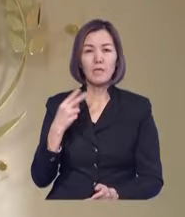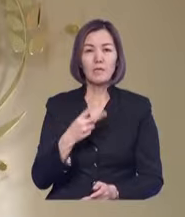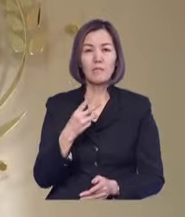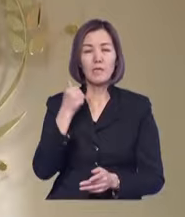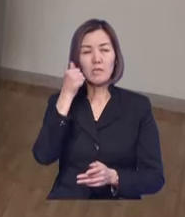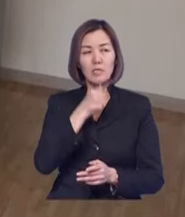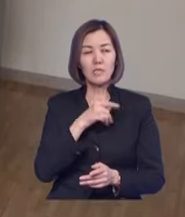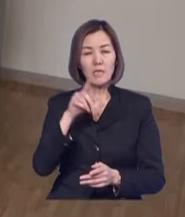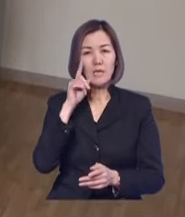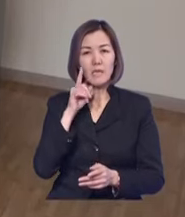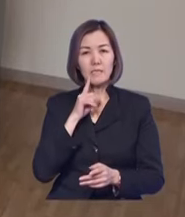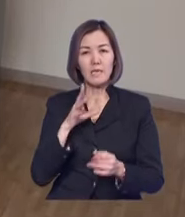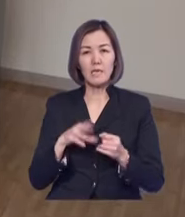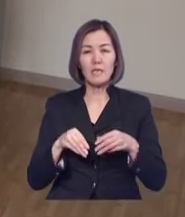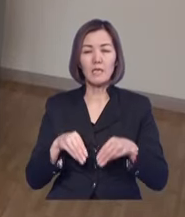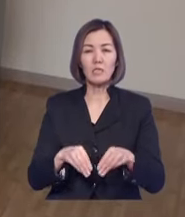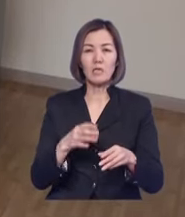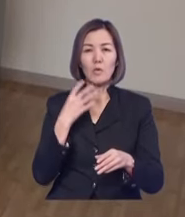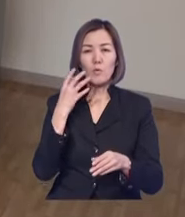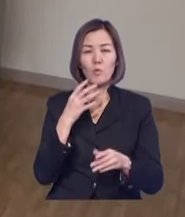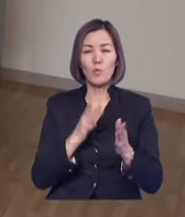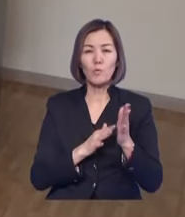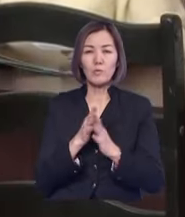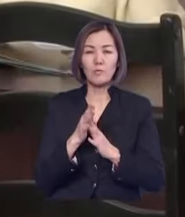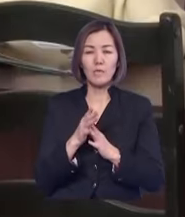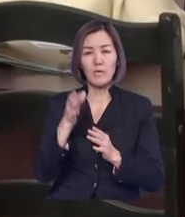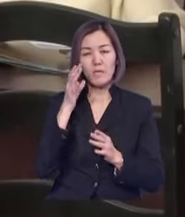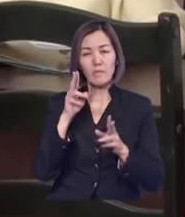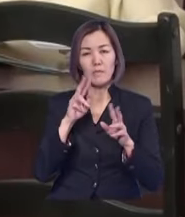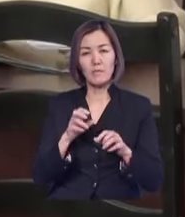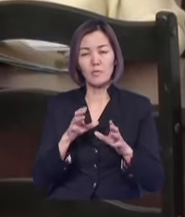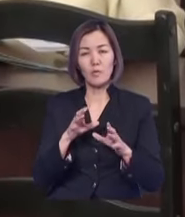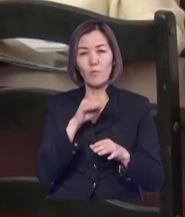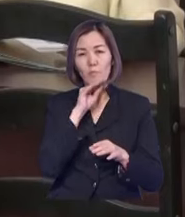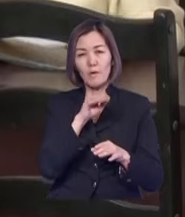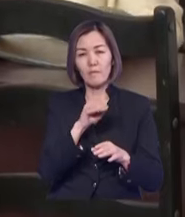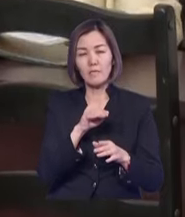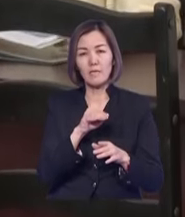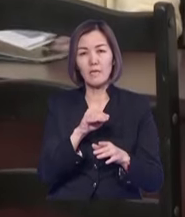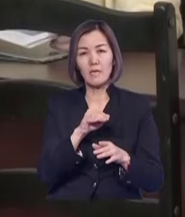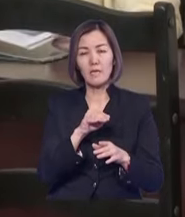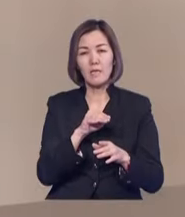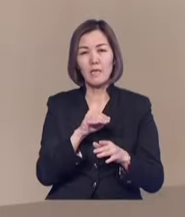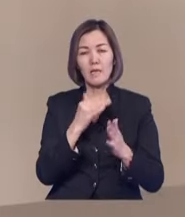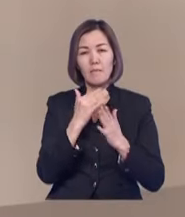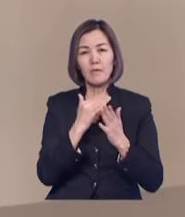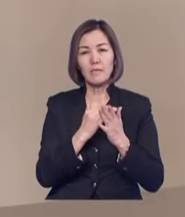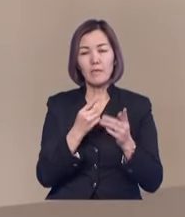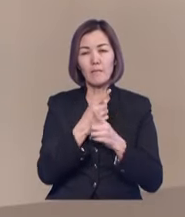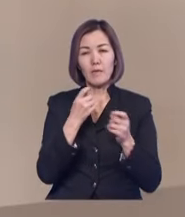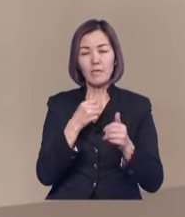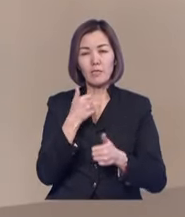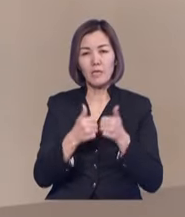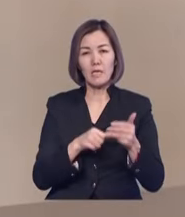2022 жылы Қазақ егіншілік және өсімдік шаруашылығы ғылыми зерттеу институтының ғалымдары Bold Crop Trace бағдарламасы жариялаған